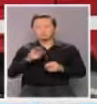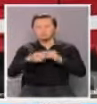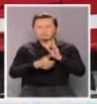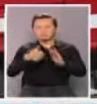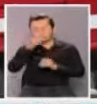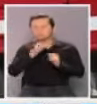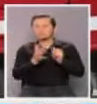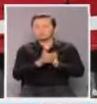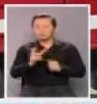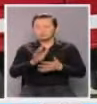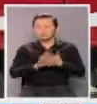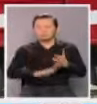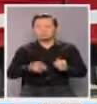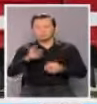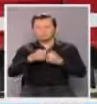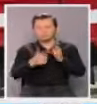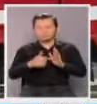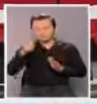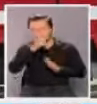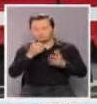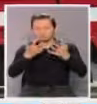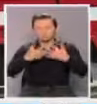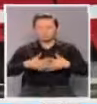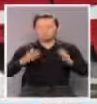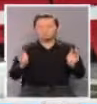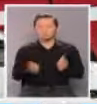2016 – 15. В 2017 году